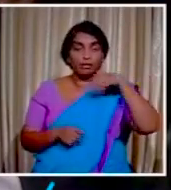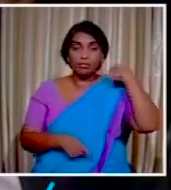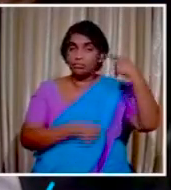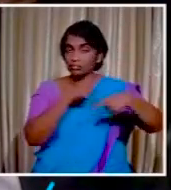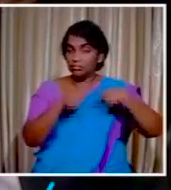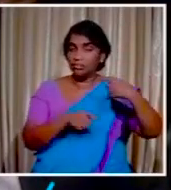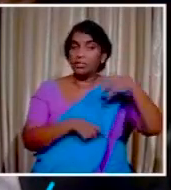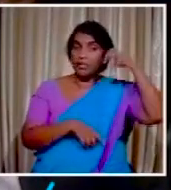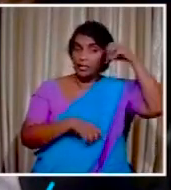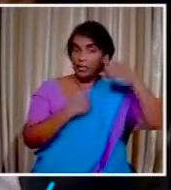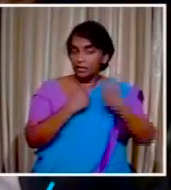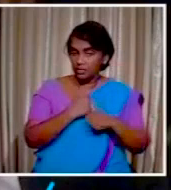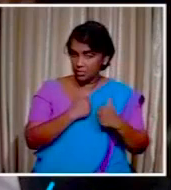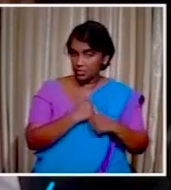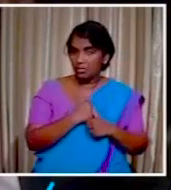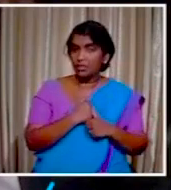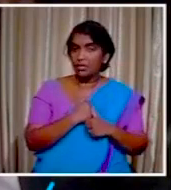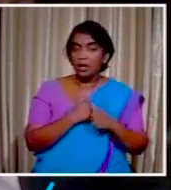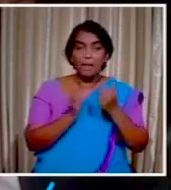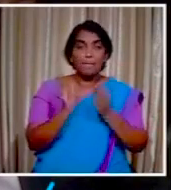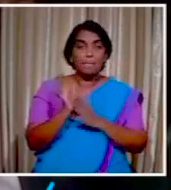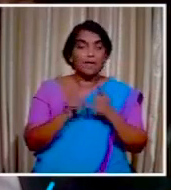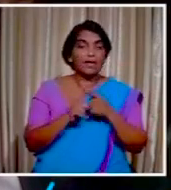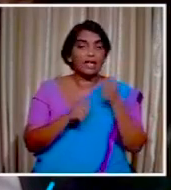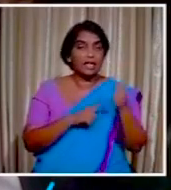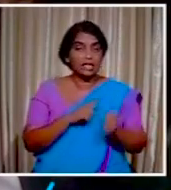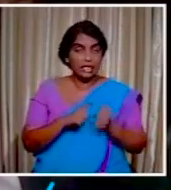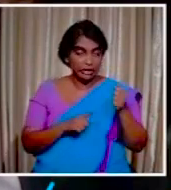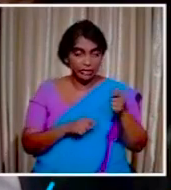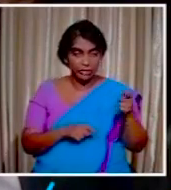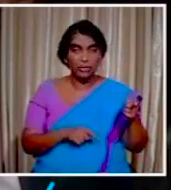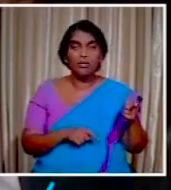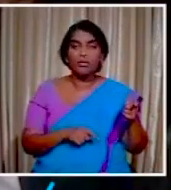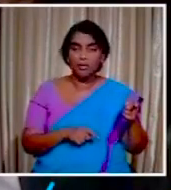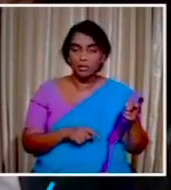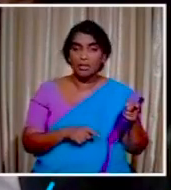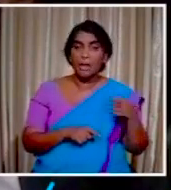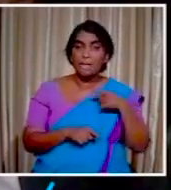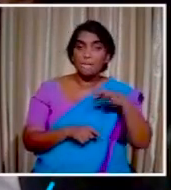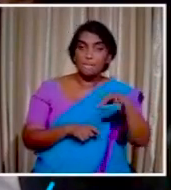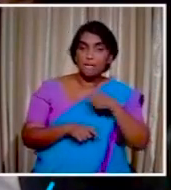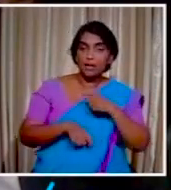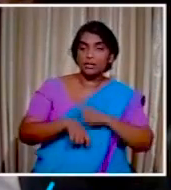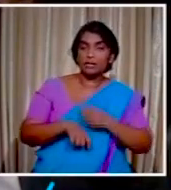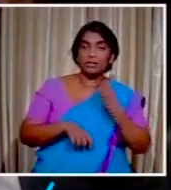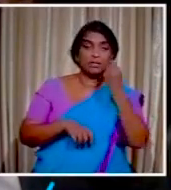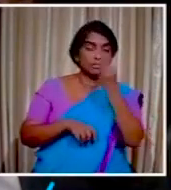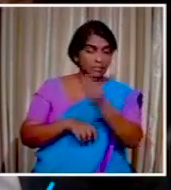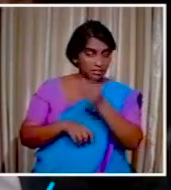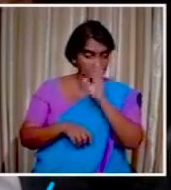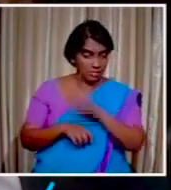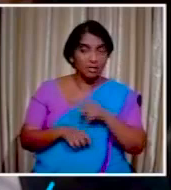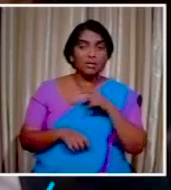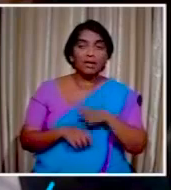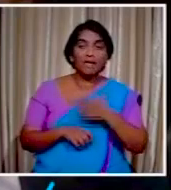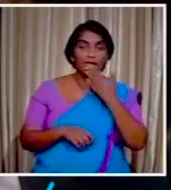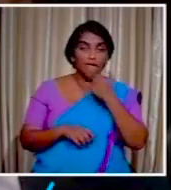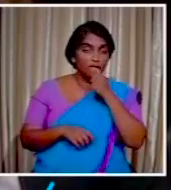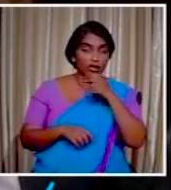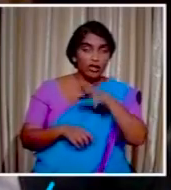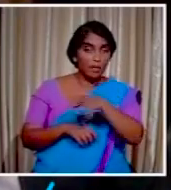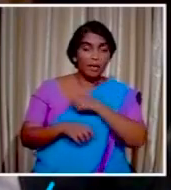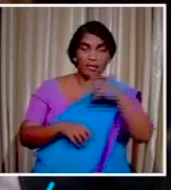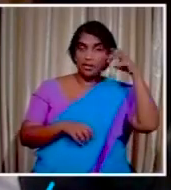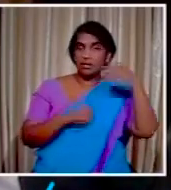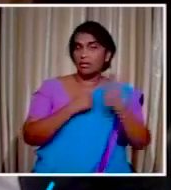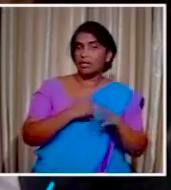අවස්ථාව තියෙන අවස්ථාවෙත් මහවැලි ඉංජිනේරුවන් ඔවුන්ට ඒක පාවිච්චි කරන්න අවස්ථාව උදා කළ දෙද්දී ජල විදුලිය පාවිච්චි කරන්නේ